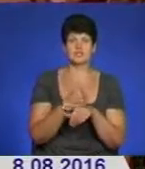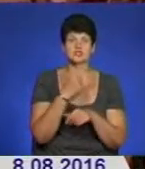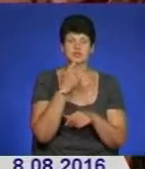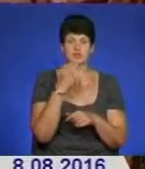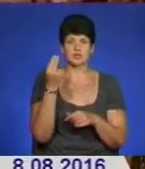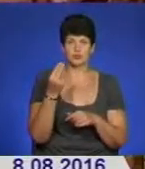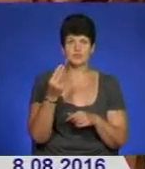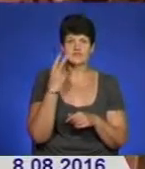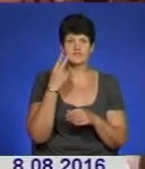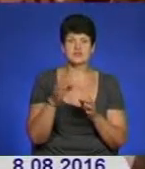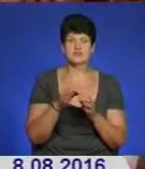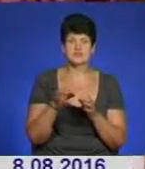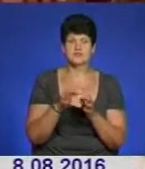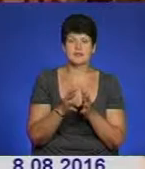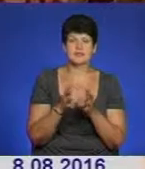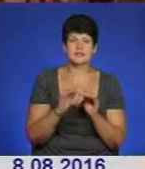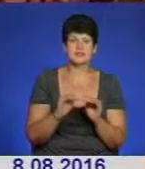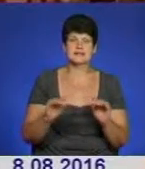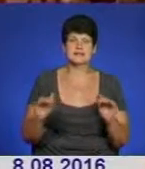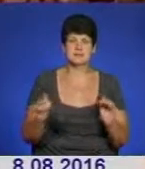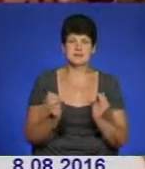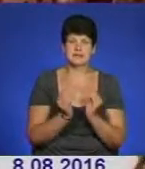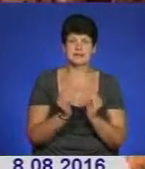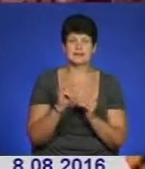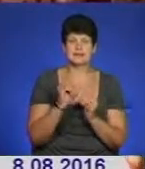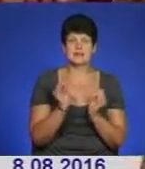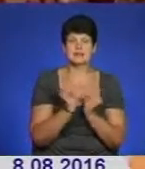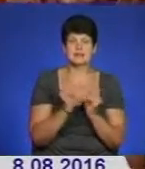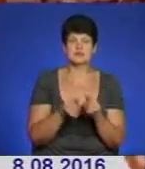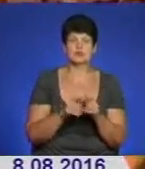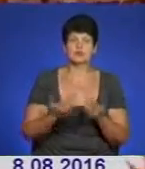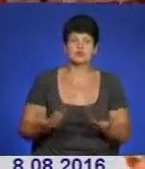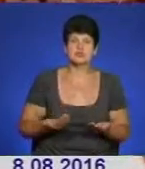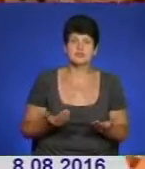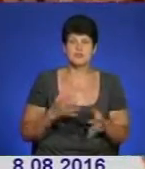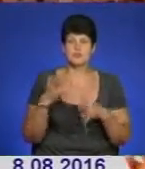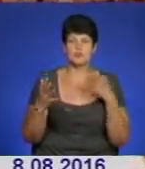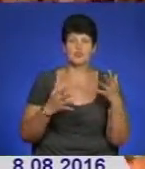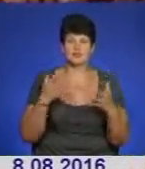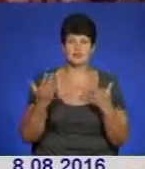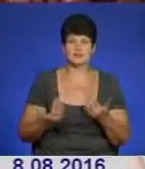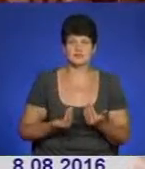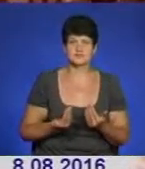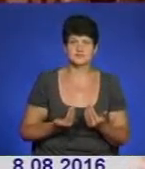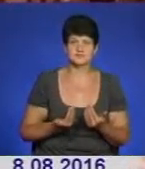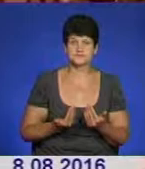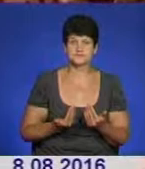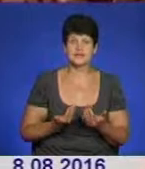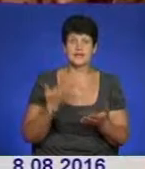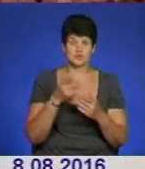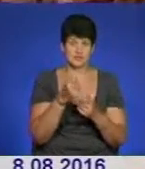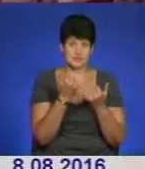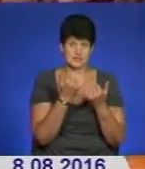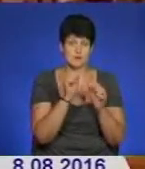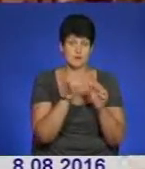червоним кольором вишивали здебільшого для дітей маленьких, тому що дитина маленька, воно ніби як життя, бурхливість, щось таке живе, ну, жити. І якщо ви